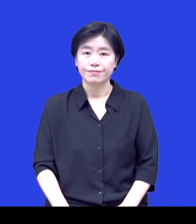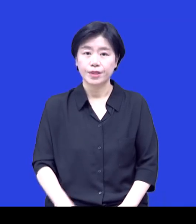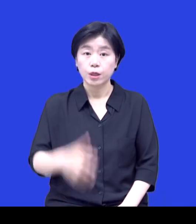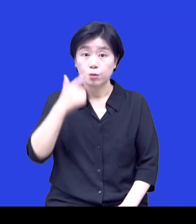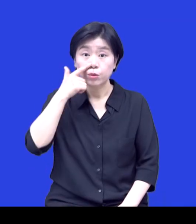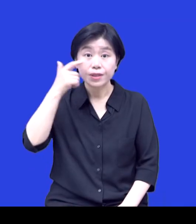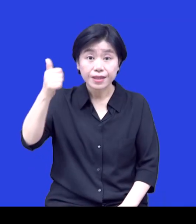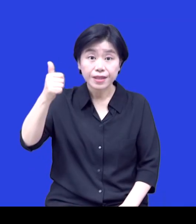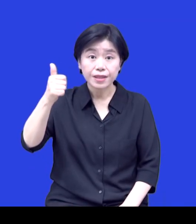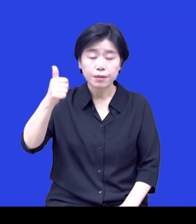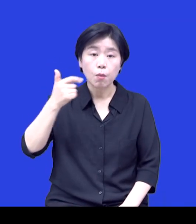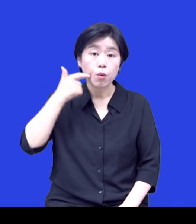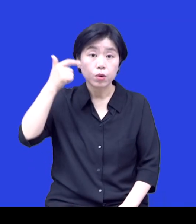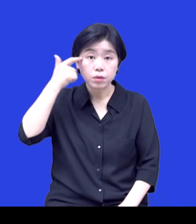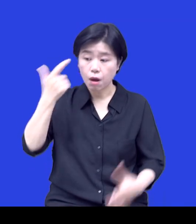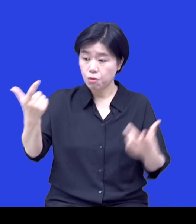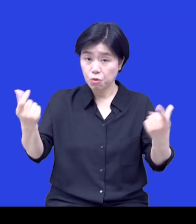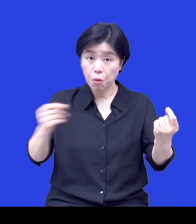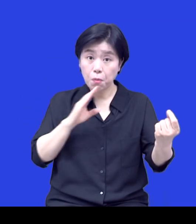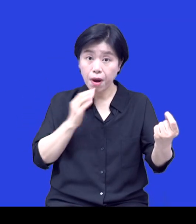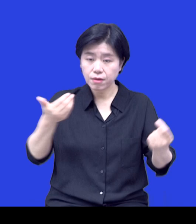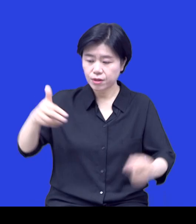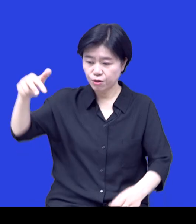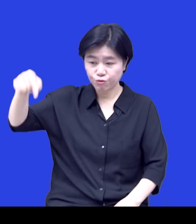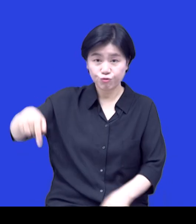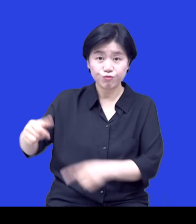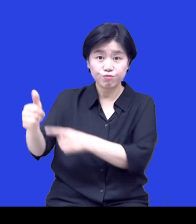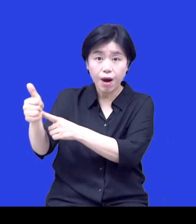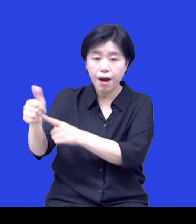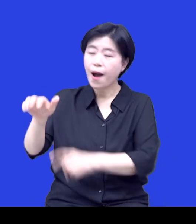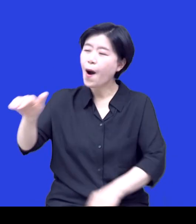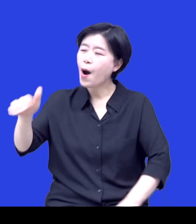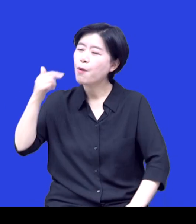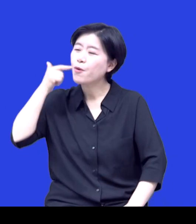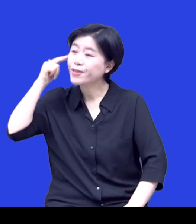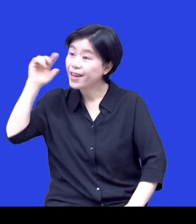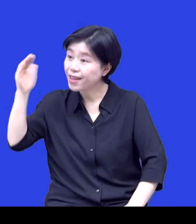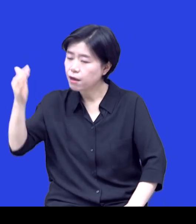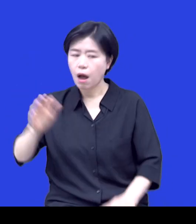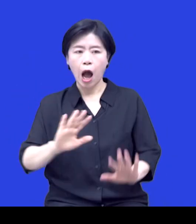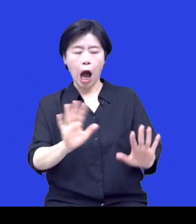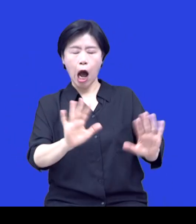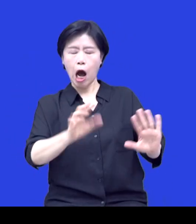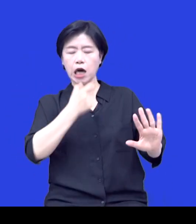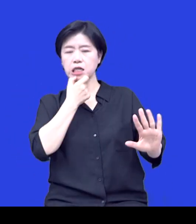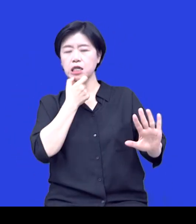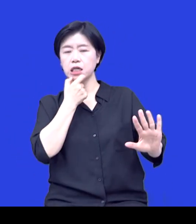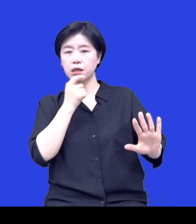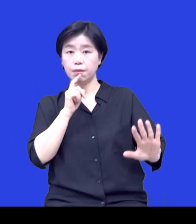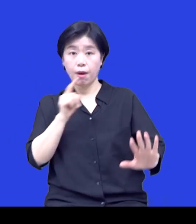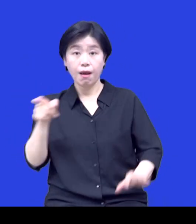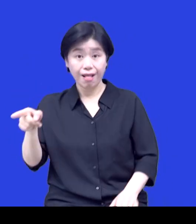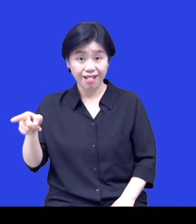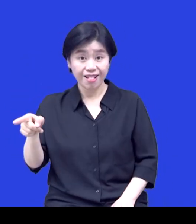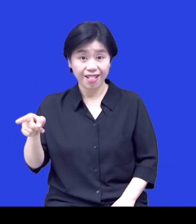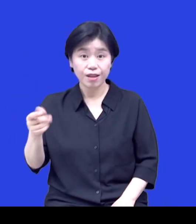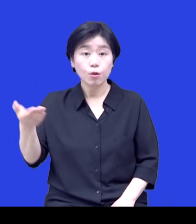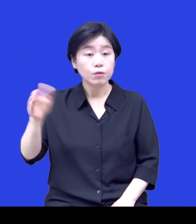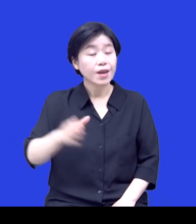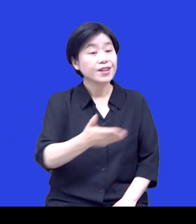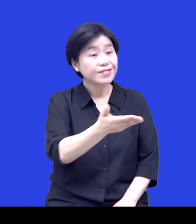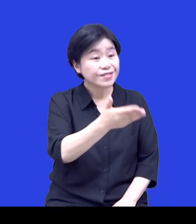형은 늘 저희가 목사님 되라 그러면 절대 안 한다고 이렇게 하시는데 그 정도로 싫은데